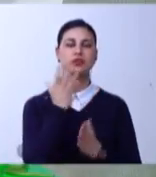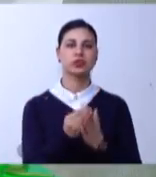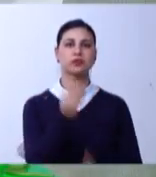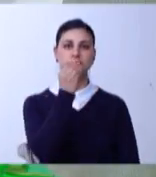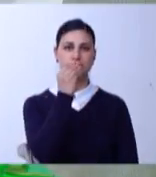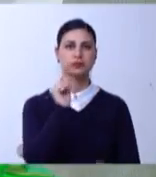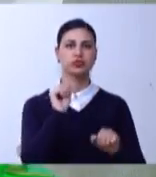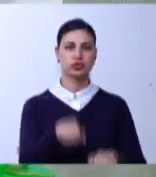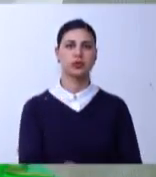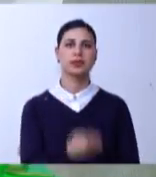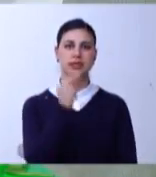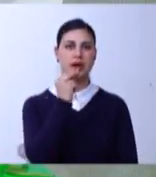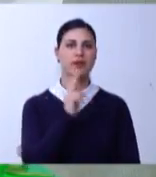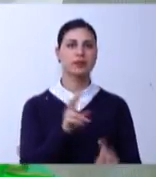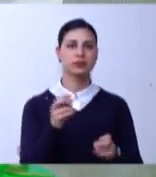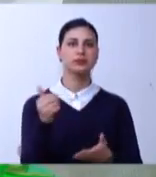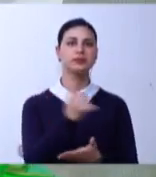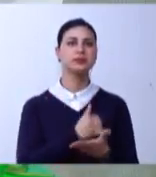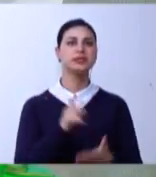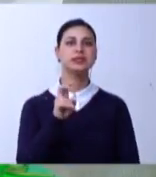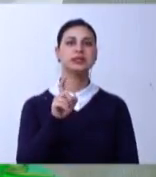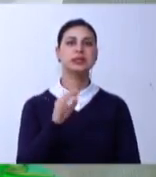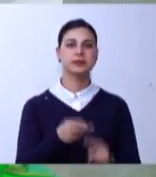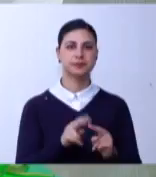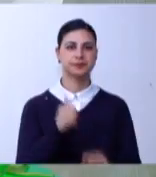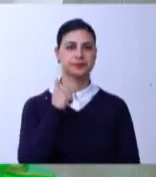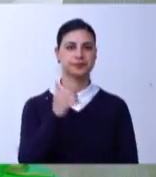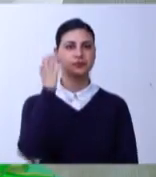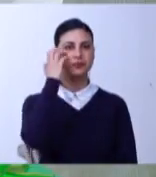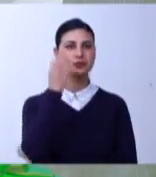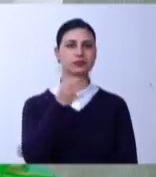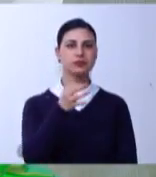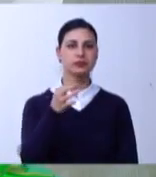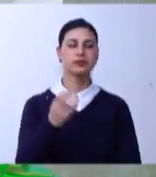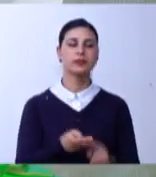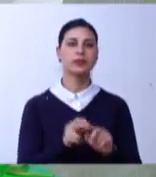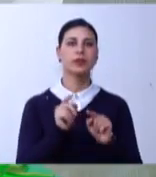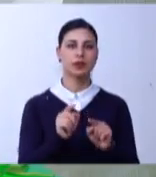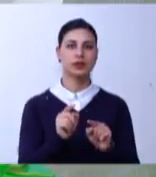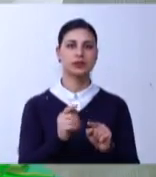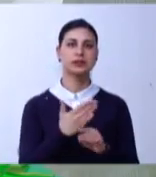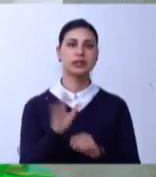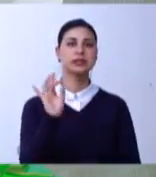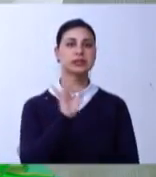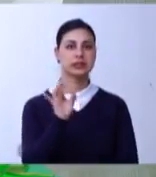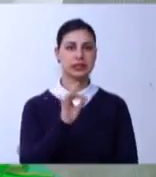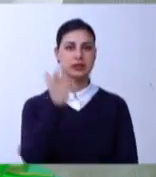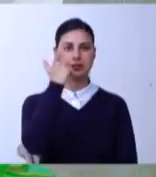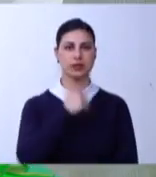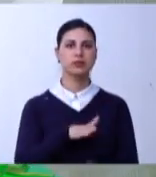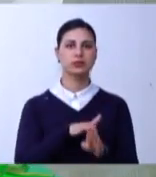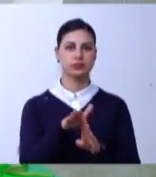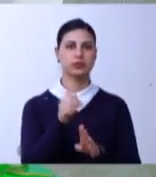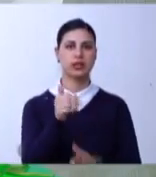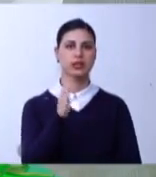გამოყენებაც მიზანშეწონილია საკვებში. ზეთის ხილი ამ მხრივ გახლავთ უნიკალური საშუალება, იმიტომ რომ ის გარდა იმისა რომ ცხიმით ამარაგებს და